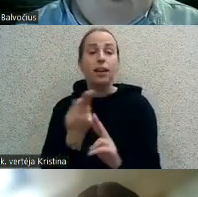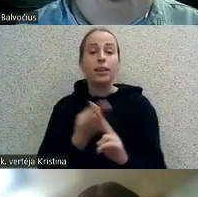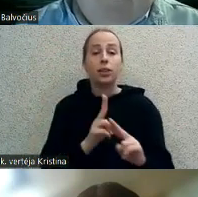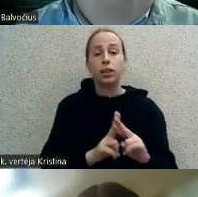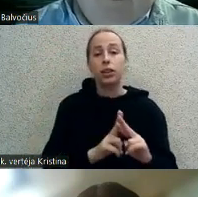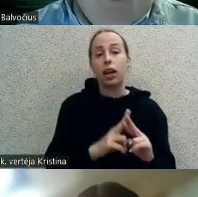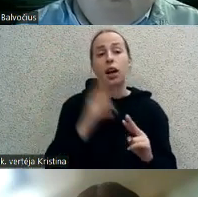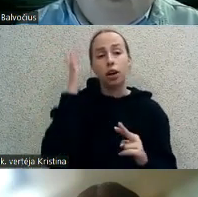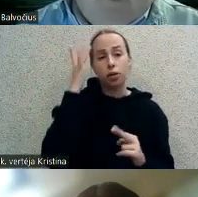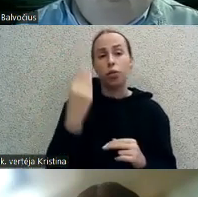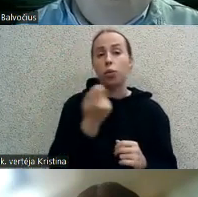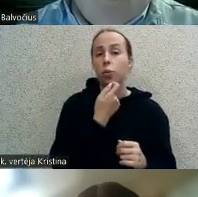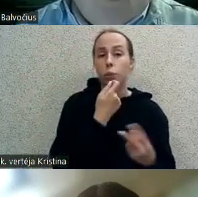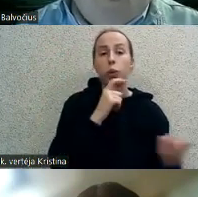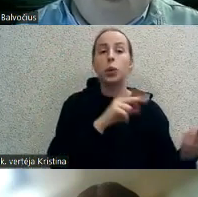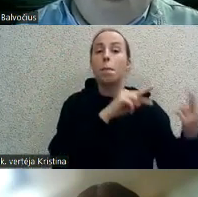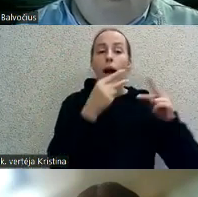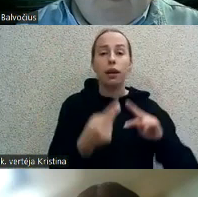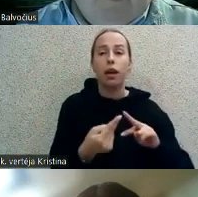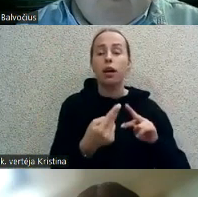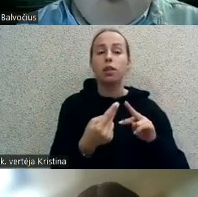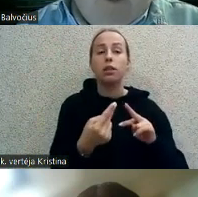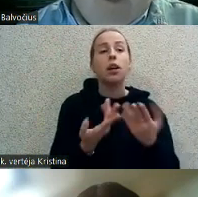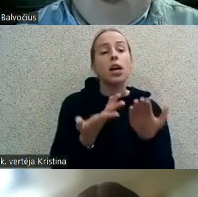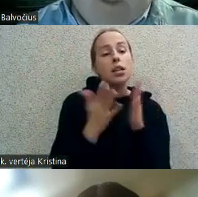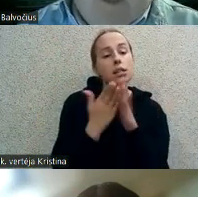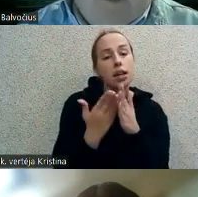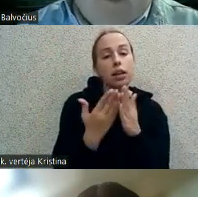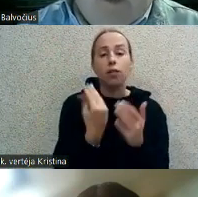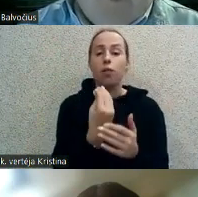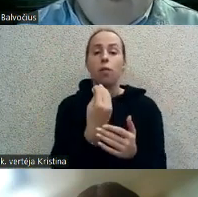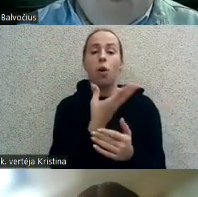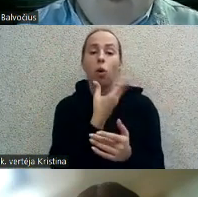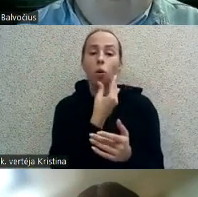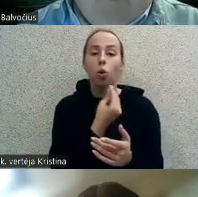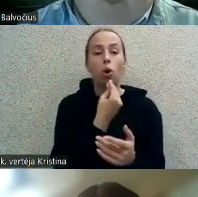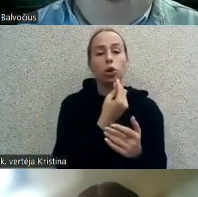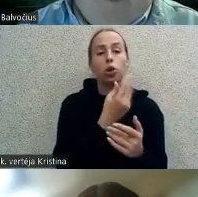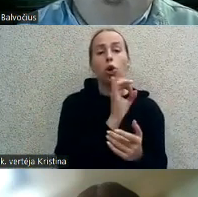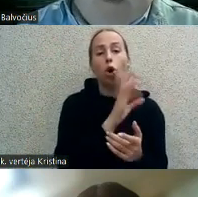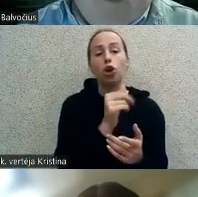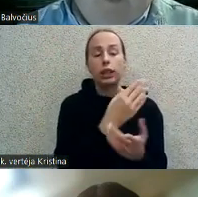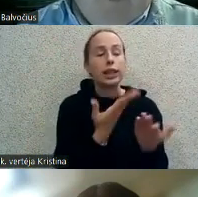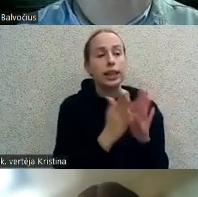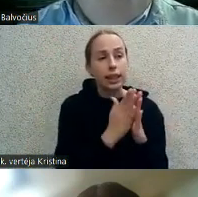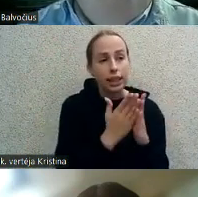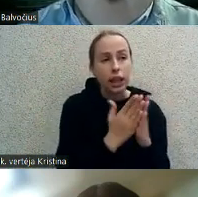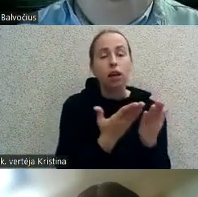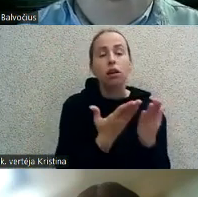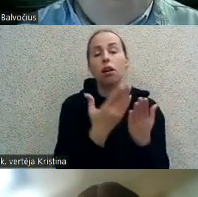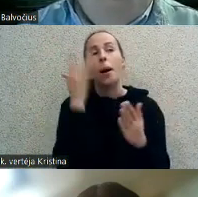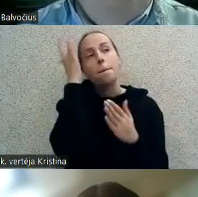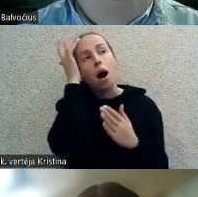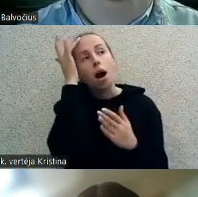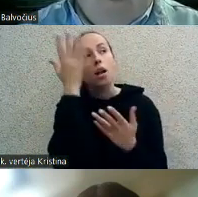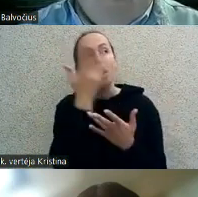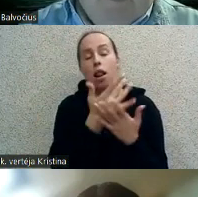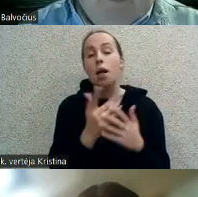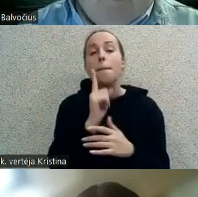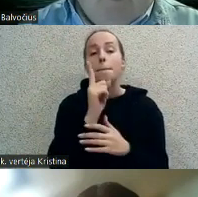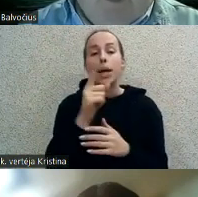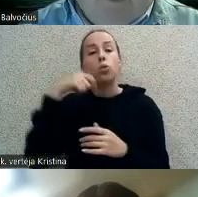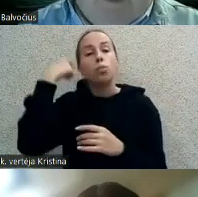nu, kažkaip diferencijuoti, kur tikrai skaityti, ten grožinis tikrai ryšys, ten formuojasi mąstymai, bet kur yra mokslinės knygos